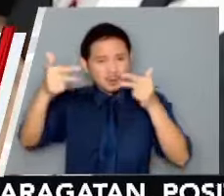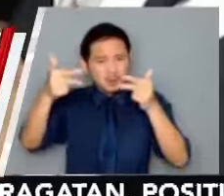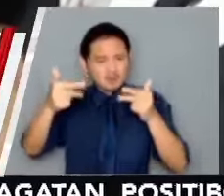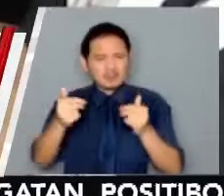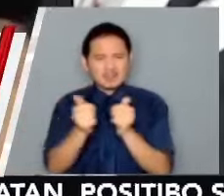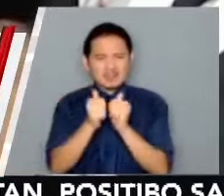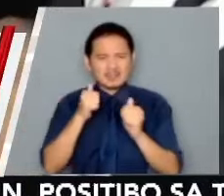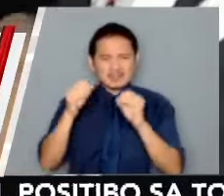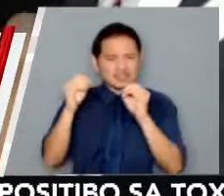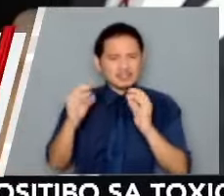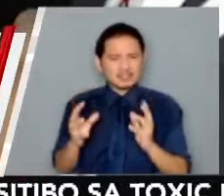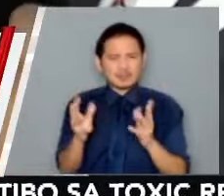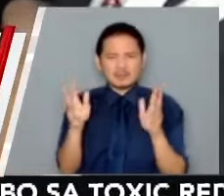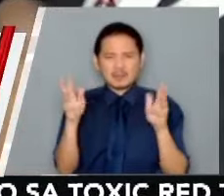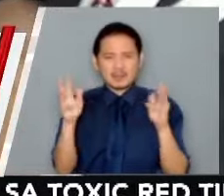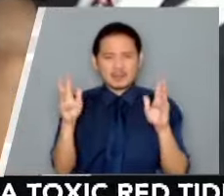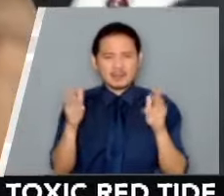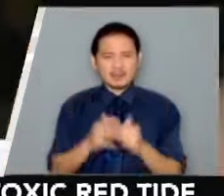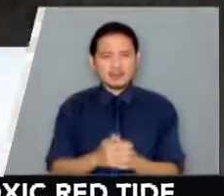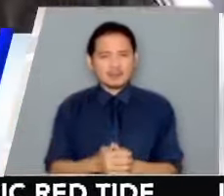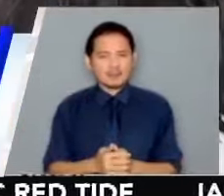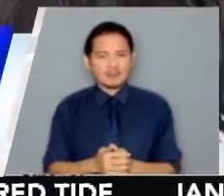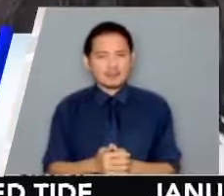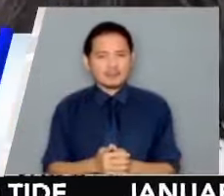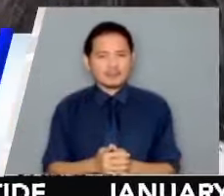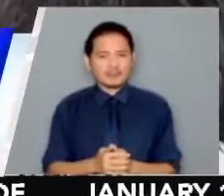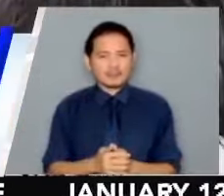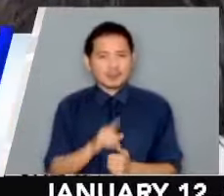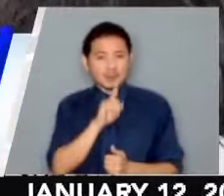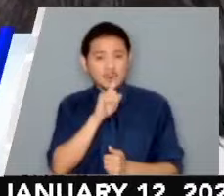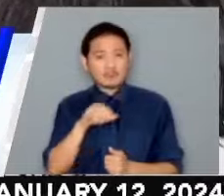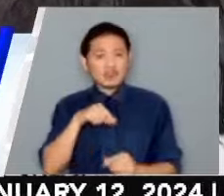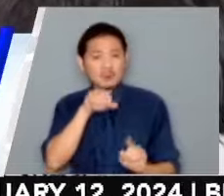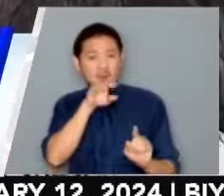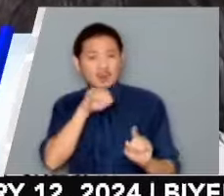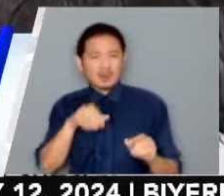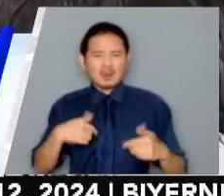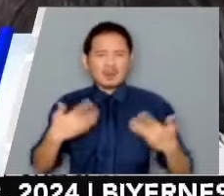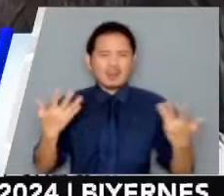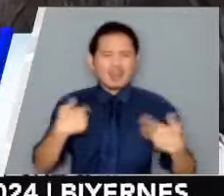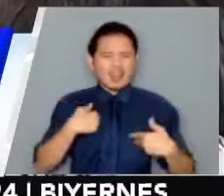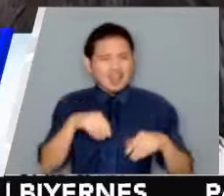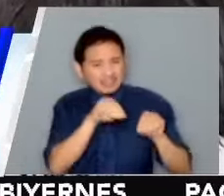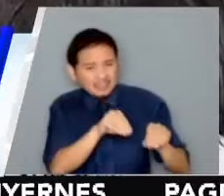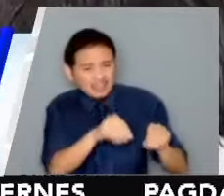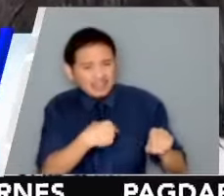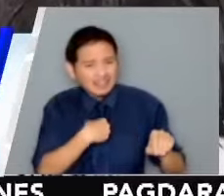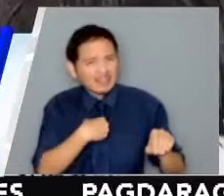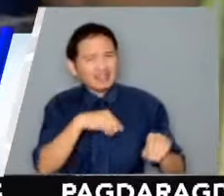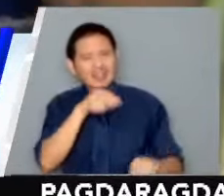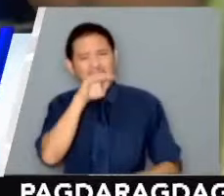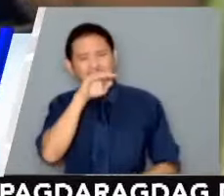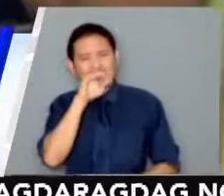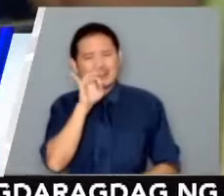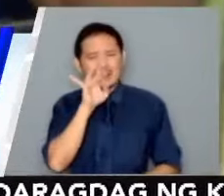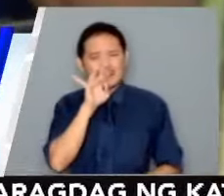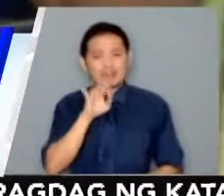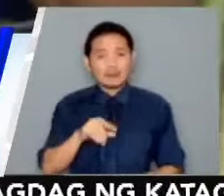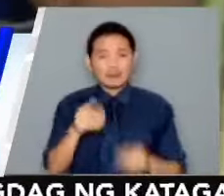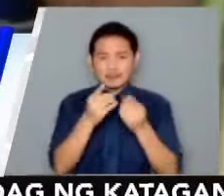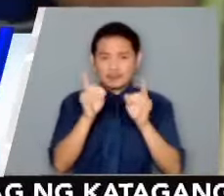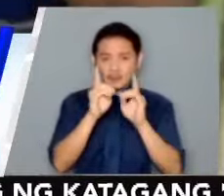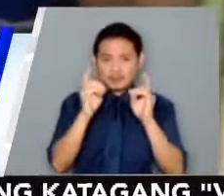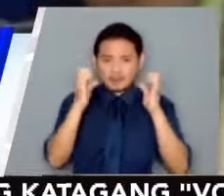niya, hindi naman ako teacher, ba't ako nagtuturo. Para mabawi ang lost time, ika nga, inilunsan ng Department of Education ang Catch-up